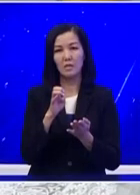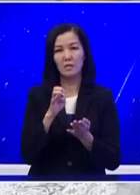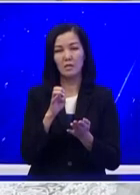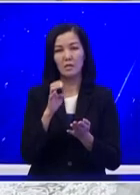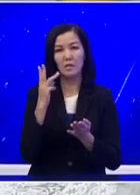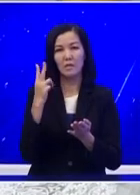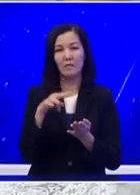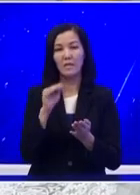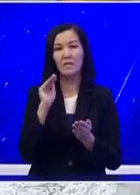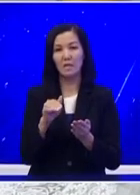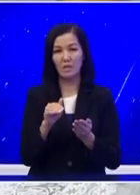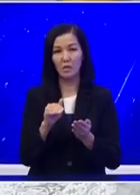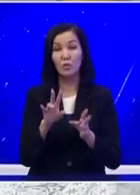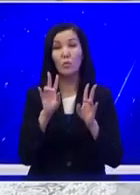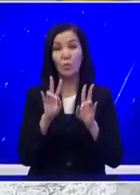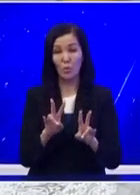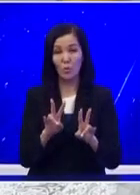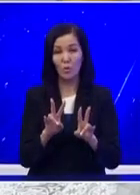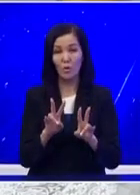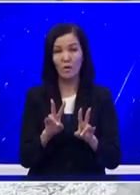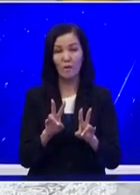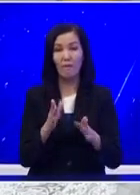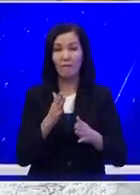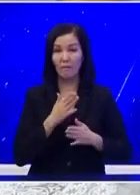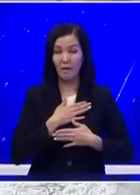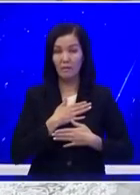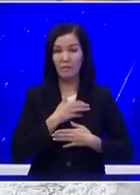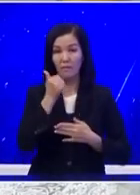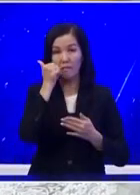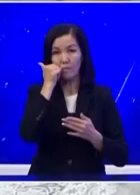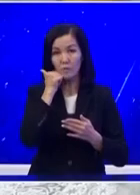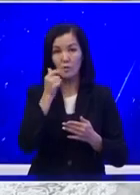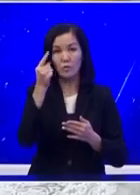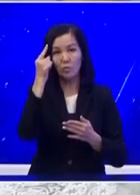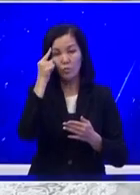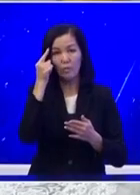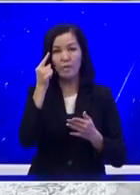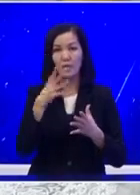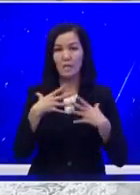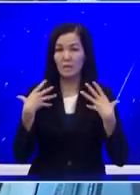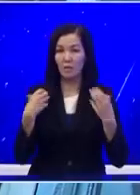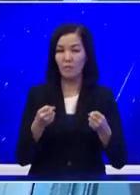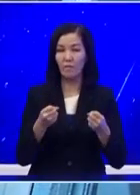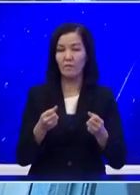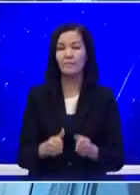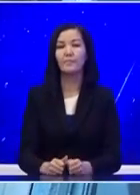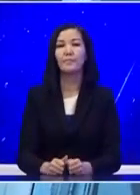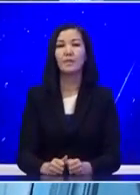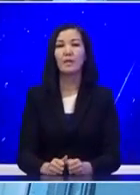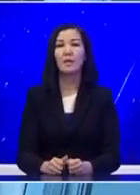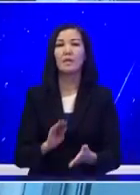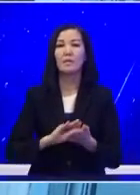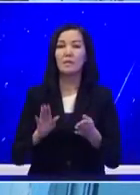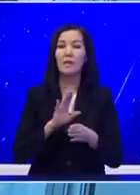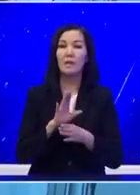400-420 тысяч. Но в нашем возрасте лучше думать о здоровье, а не деньгах. С момента заявки до